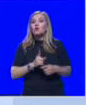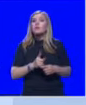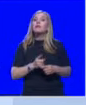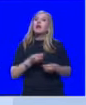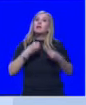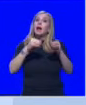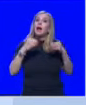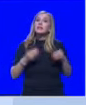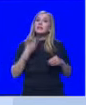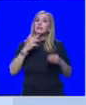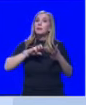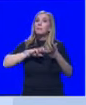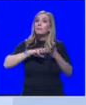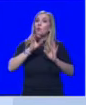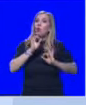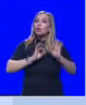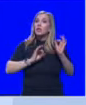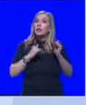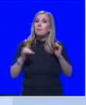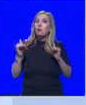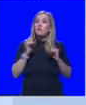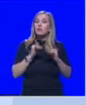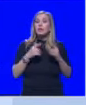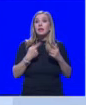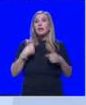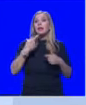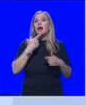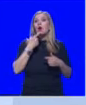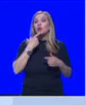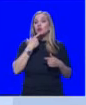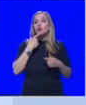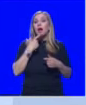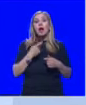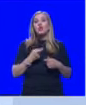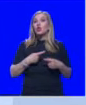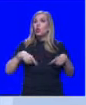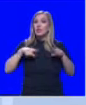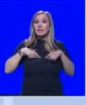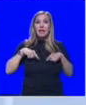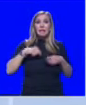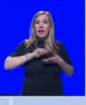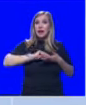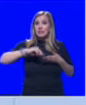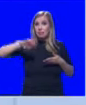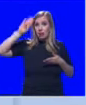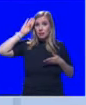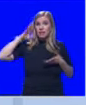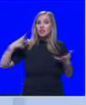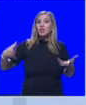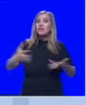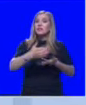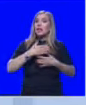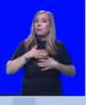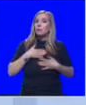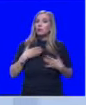изкарвате, което вие, ако правите в личния си живот, след една година ще дойде седя изпълнител и ще ви опише имуществото. При държавите идваме международния валутен фонд и